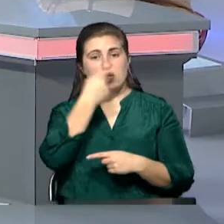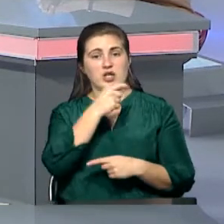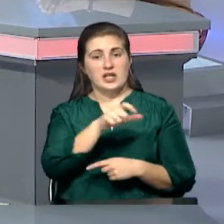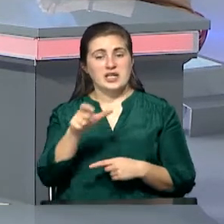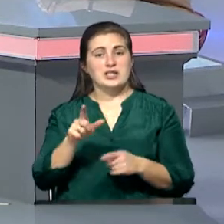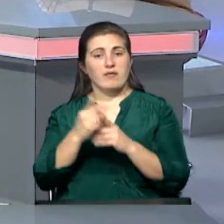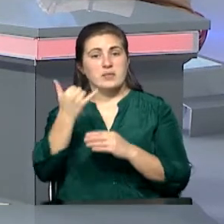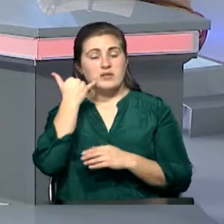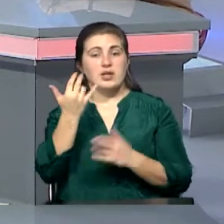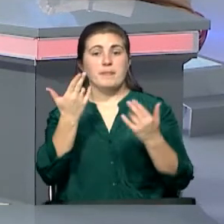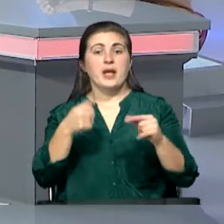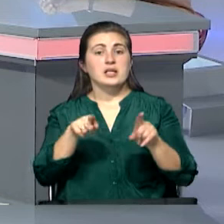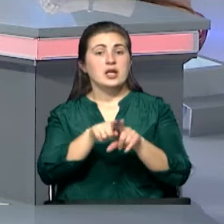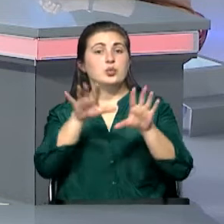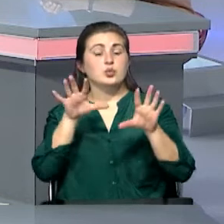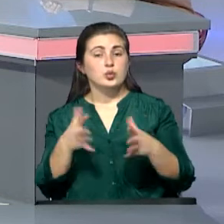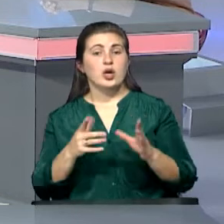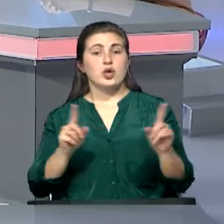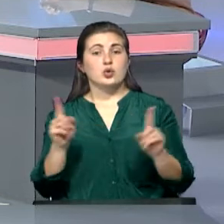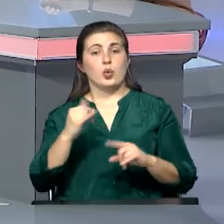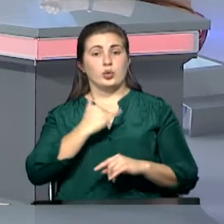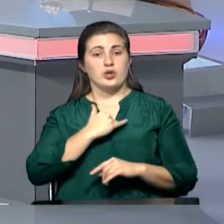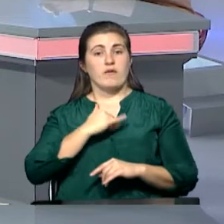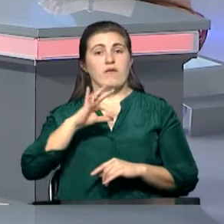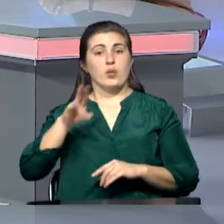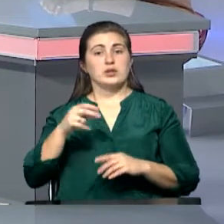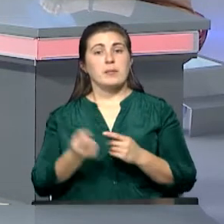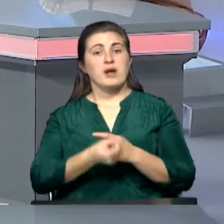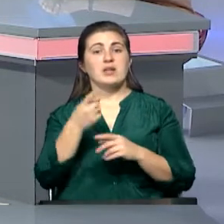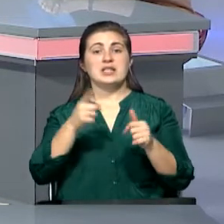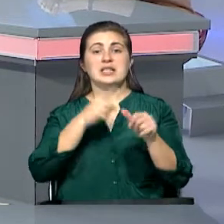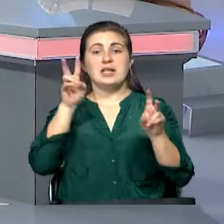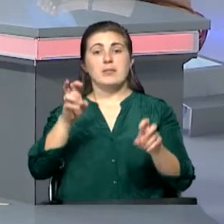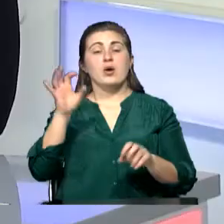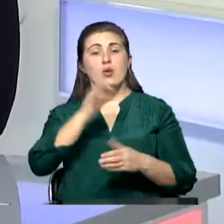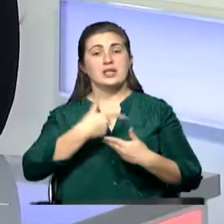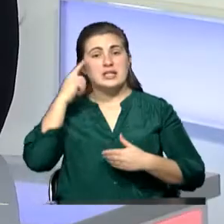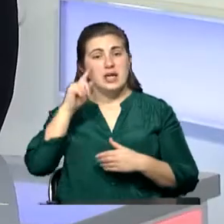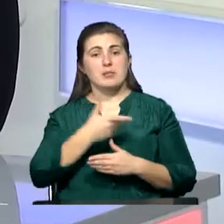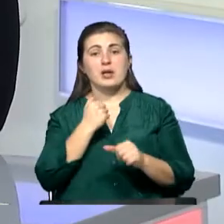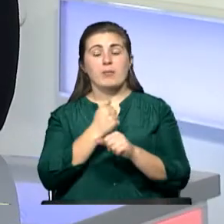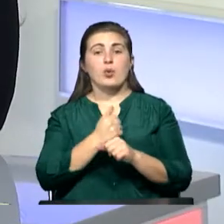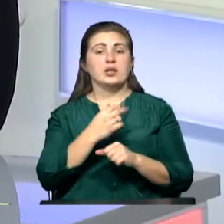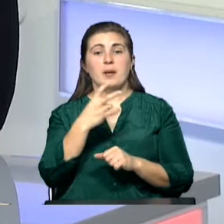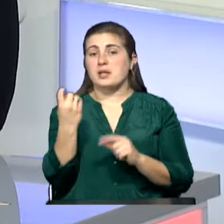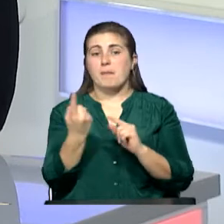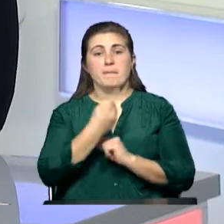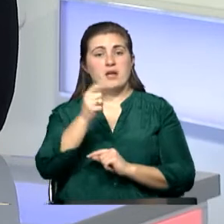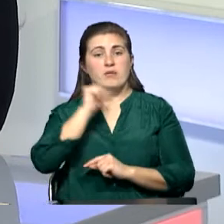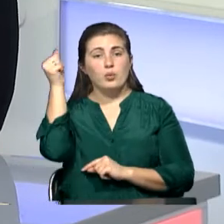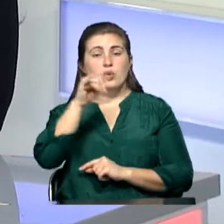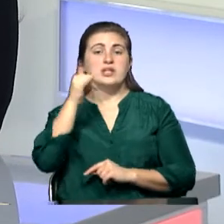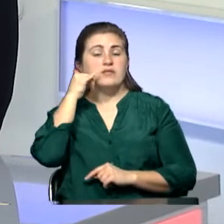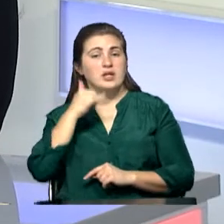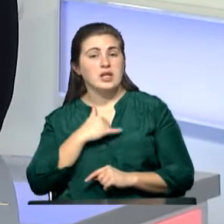обращаются. Да. Так случилось уже, что у нашего фонда появилось имя, уже о нас знают, мы работаем не первый год. И звонят,